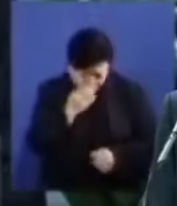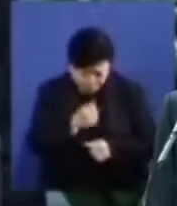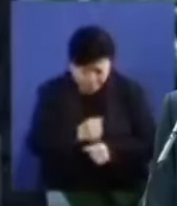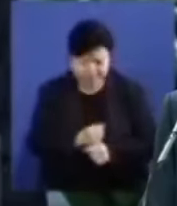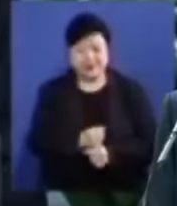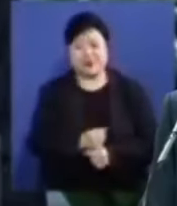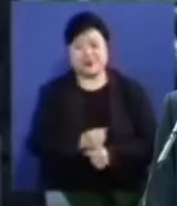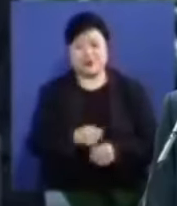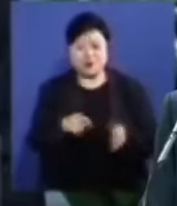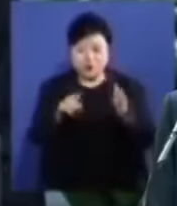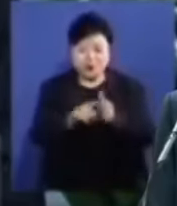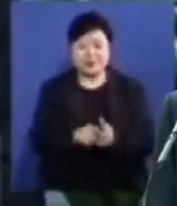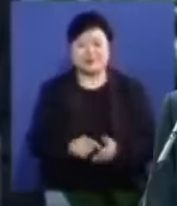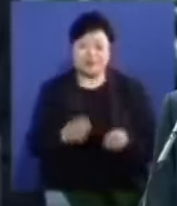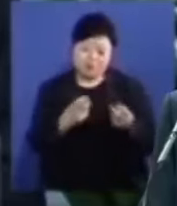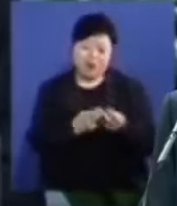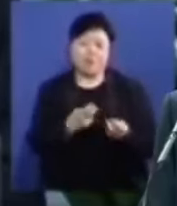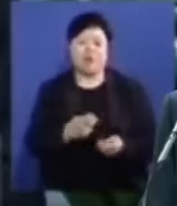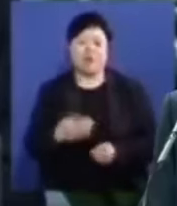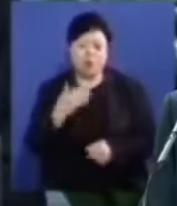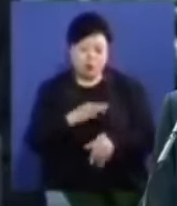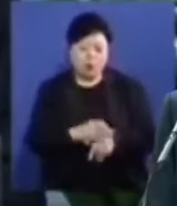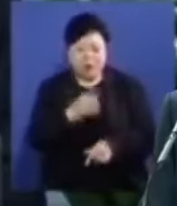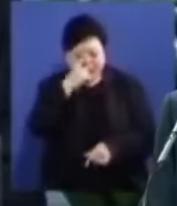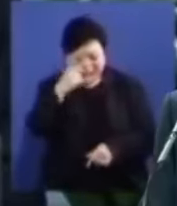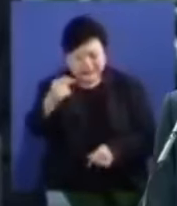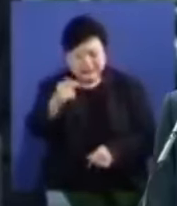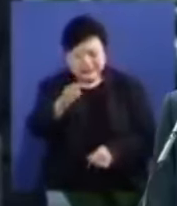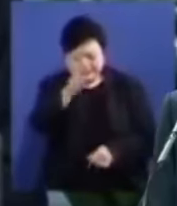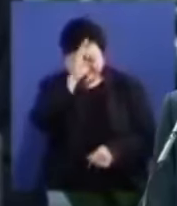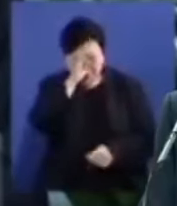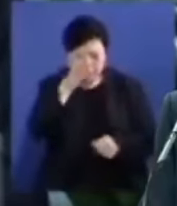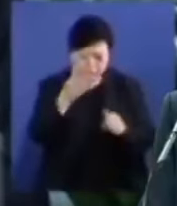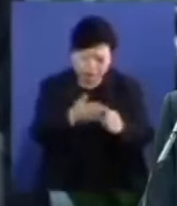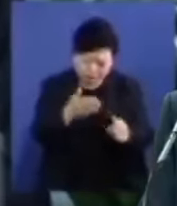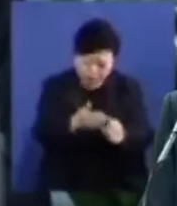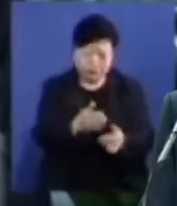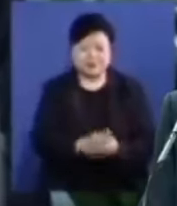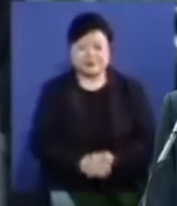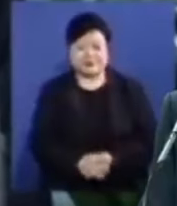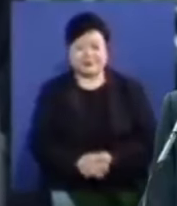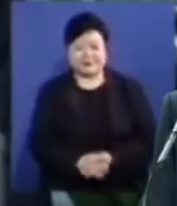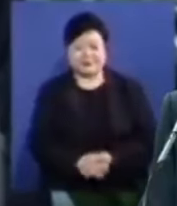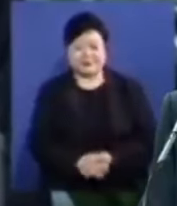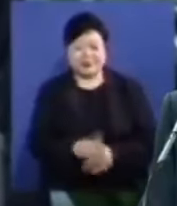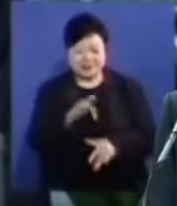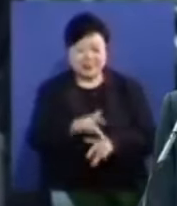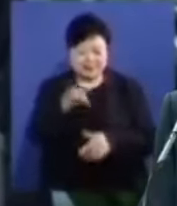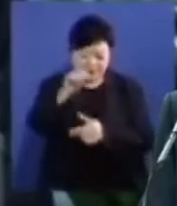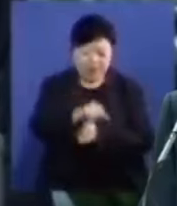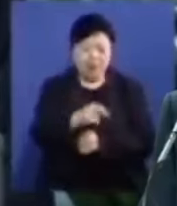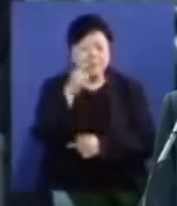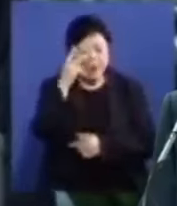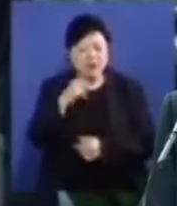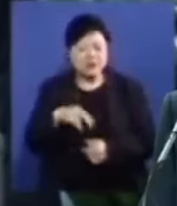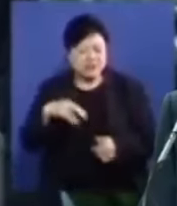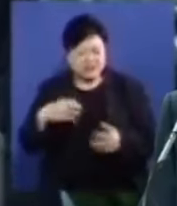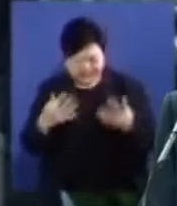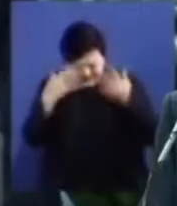되겠는데 할 수 없이 육체의 가시 사탄의 사자를 주었습니다. 사탄에게 허락해가지고서 바울을